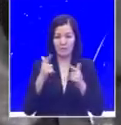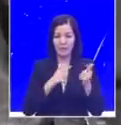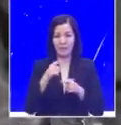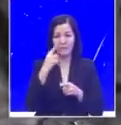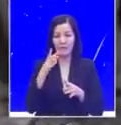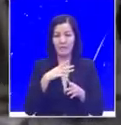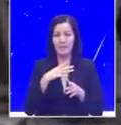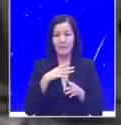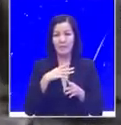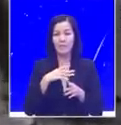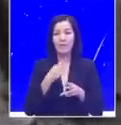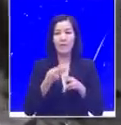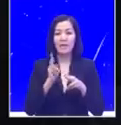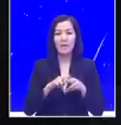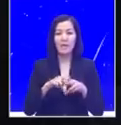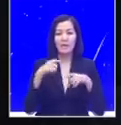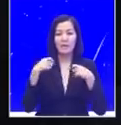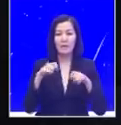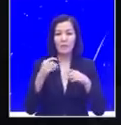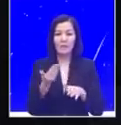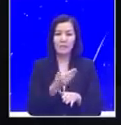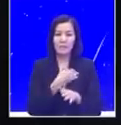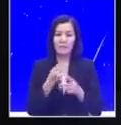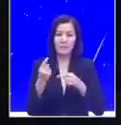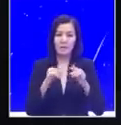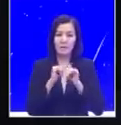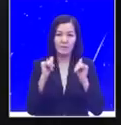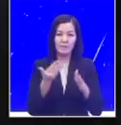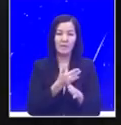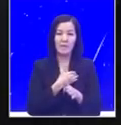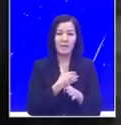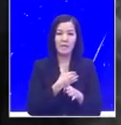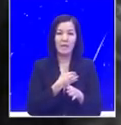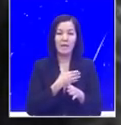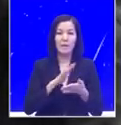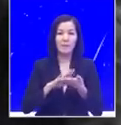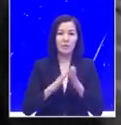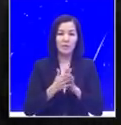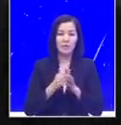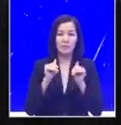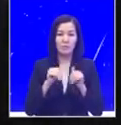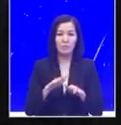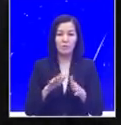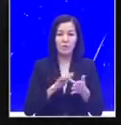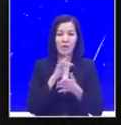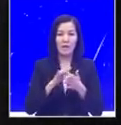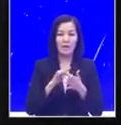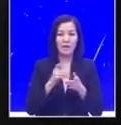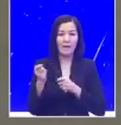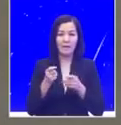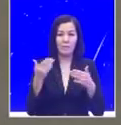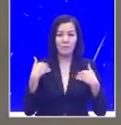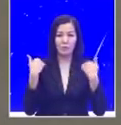екендерін жеткізді. Яғни саудасын қыздырып, істерін ілгерілетпек. Ал ортақ келісімге келу үшін қала әкімдігі мынадай ұсыныс